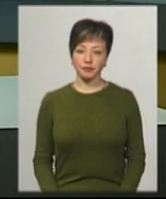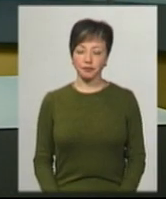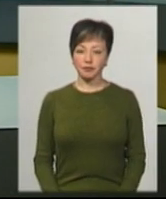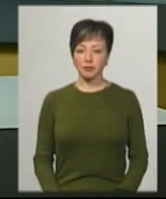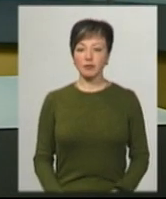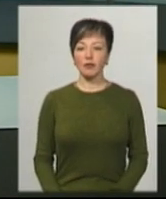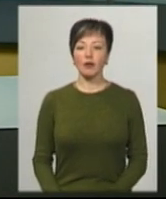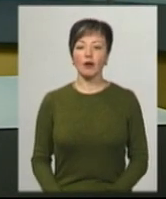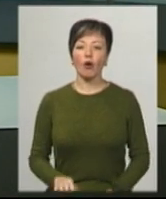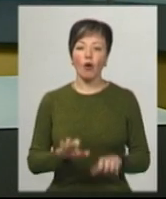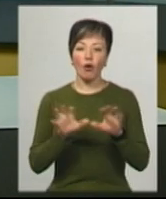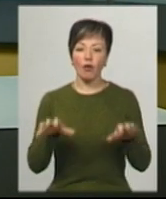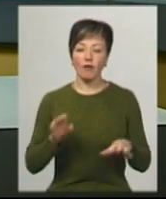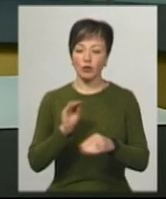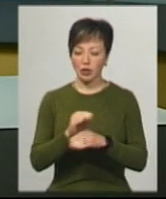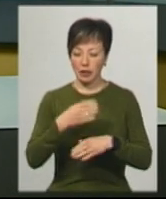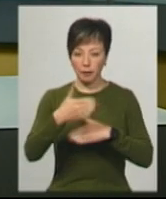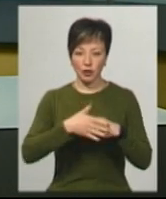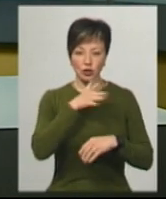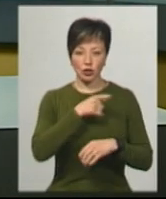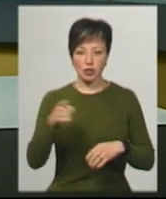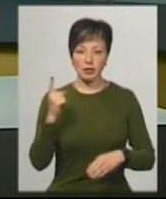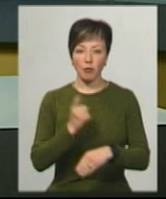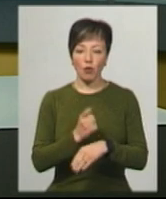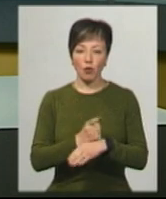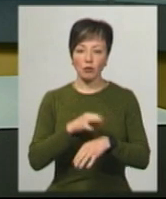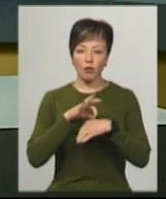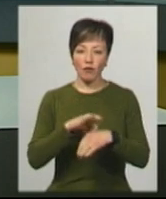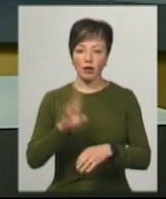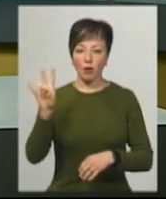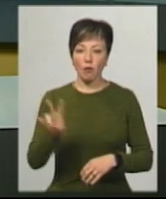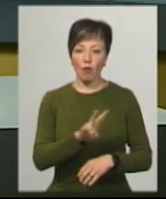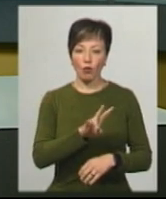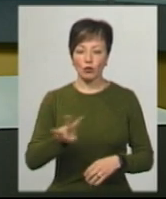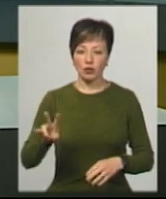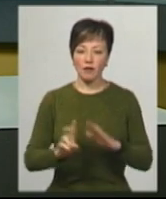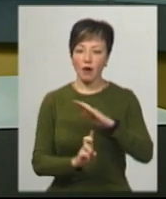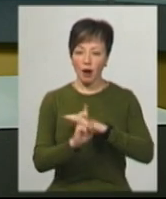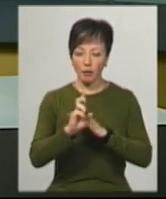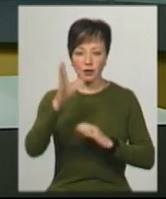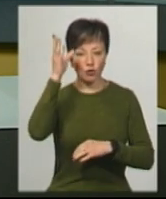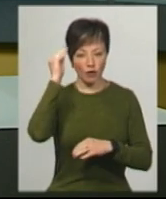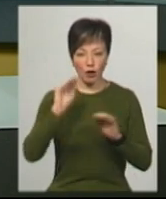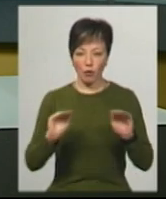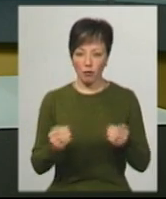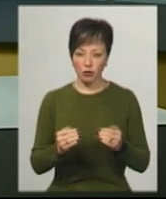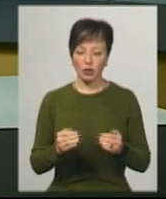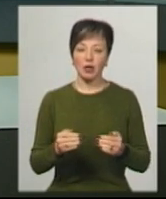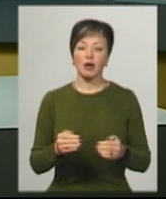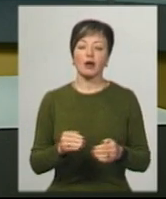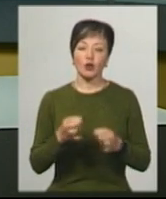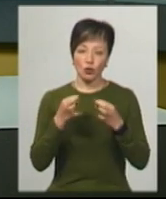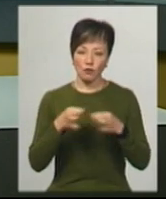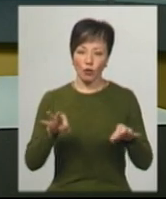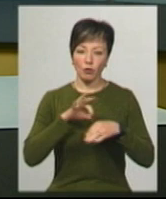Дмитро Габінет додає, найближчий тиждень діятиме заборона на проведення богослужінь у храмах навіть з урахуванням обмежень. Разом з тим